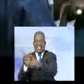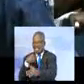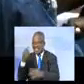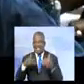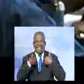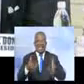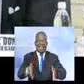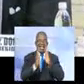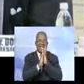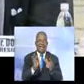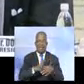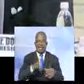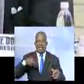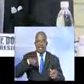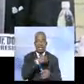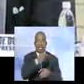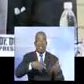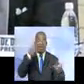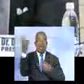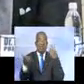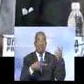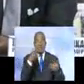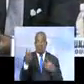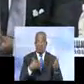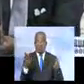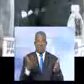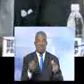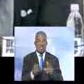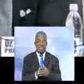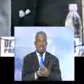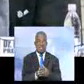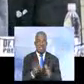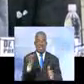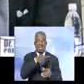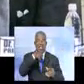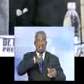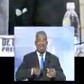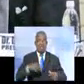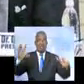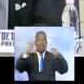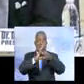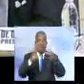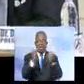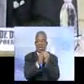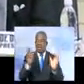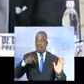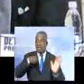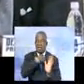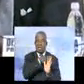rendre visite, de parler des crises et de parler surtout de l'Ebola. Il souhaite s'associer avec nous,